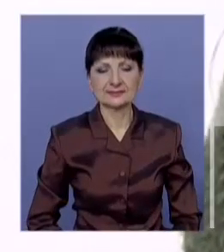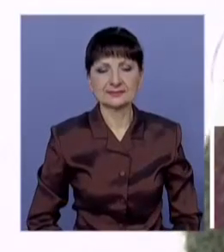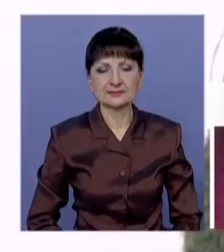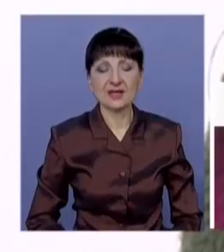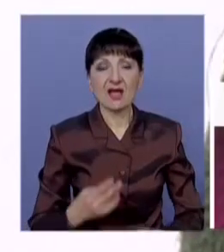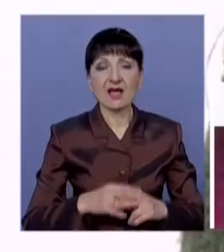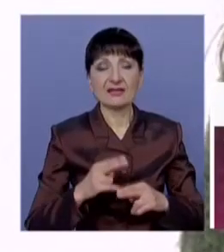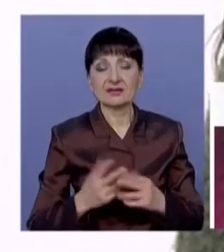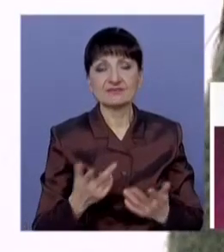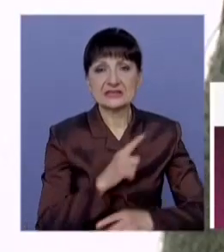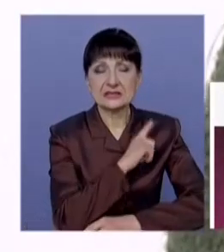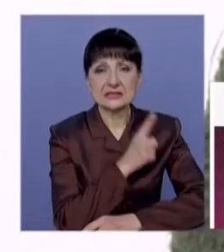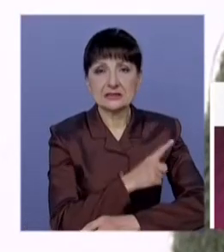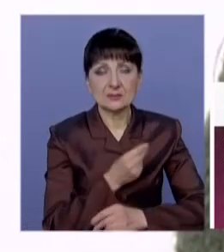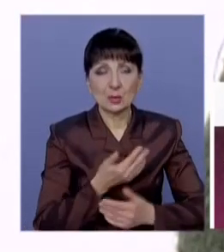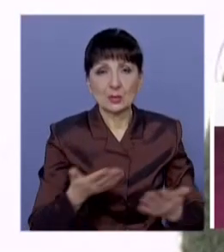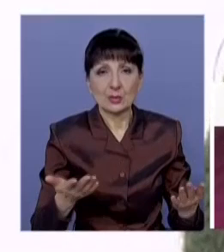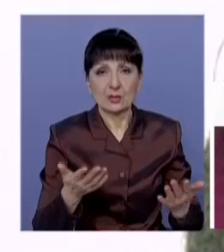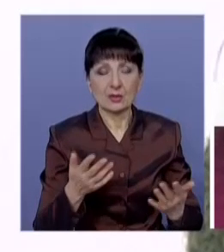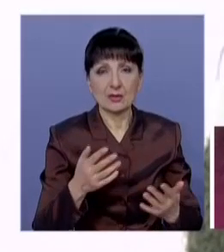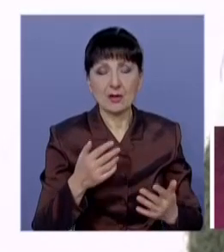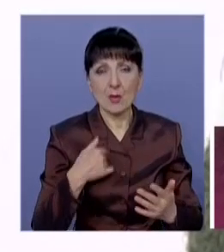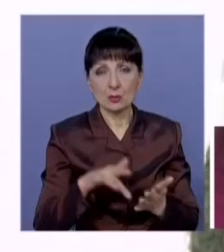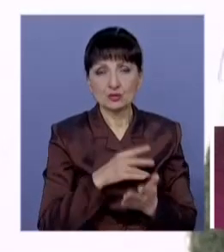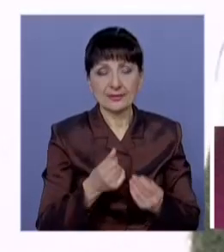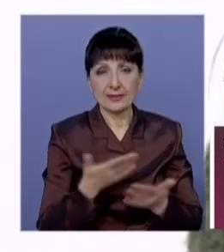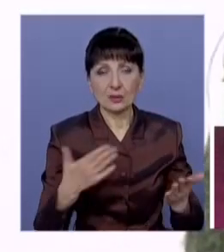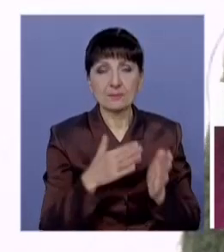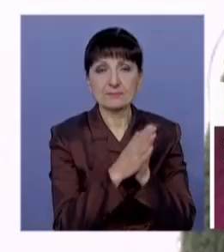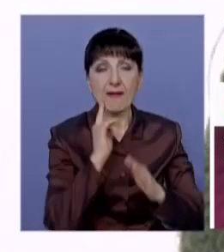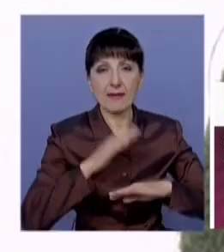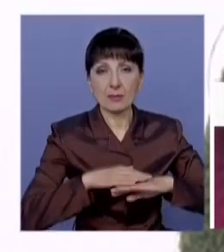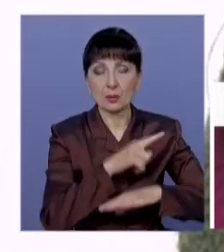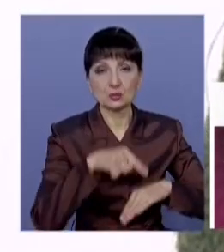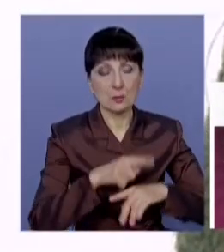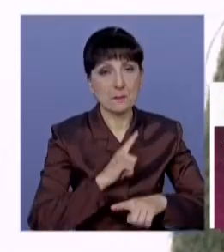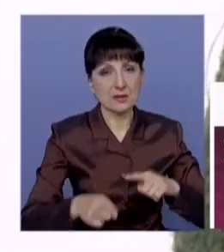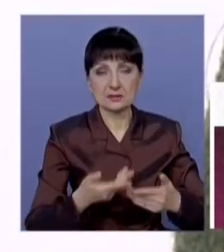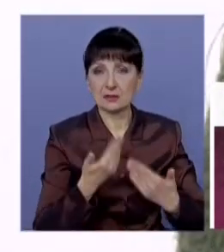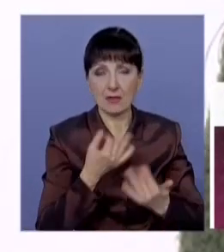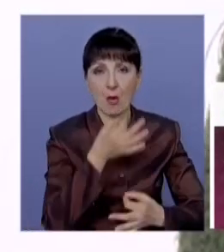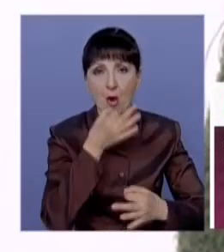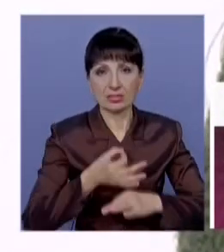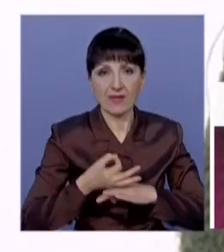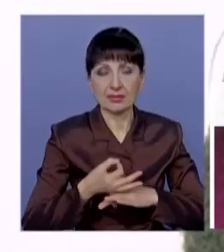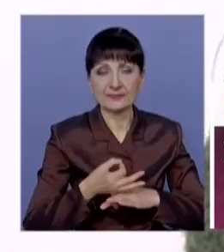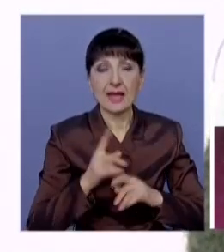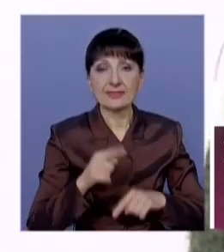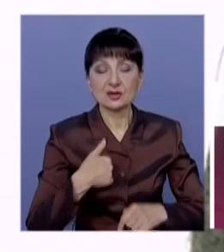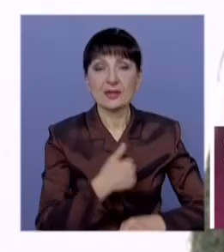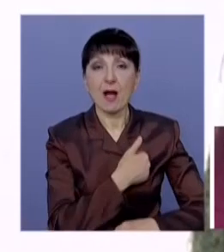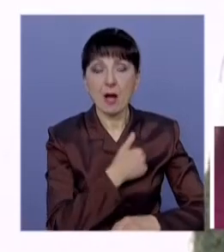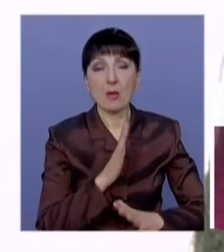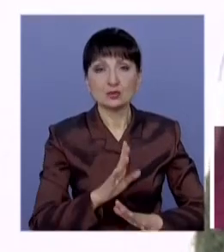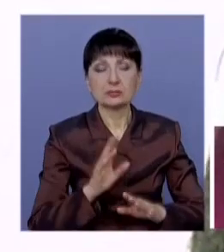Это непосильная сумма для моего бюджета. Я обратилась, и акимат очень быстро отреагировал на мое обращение. Со своей стороны, я также